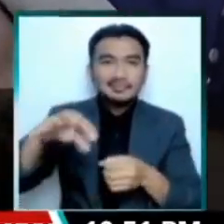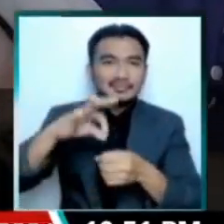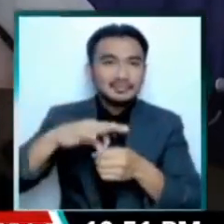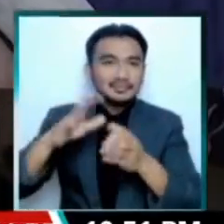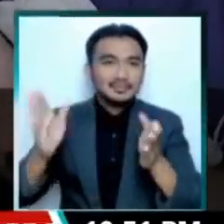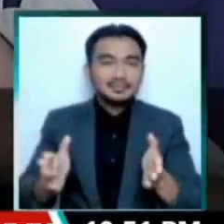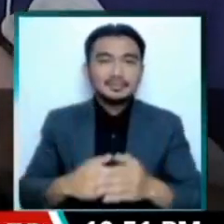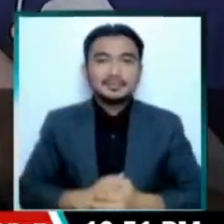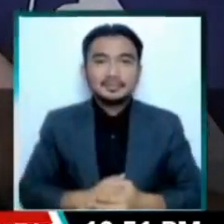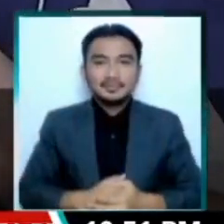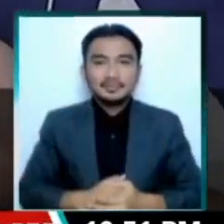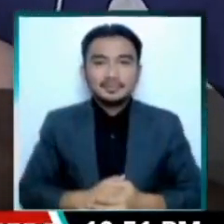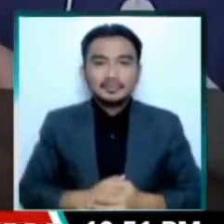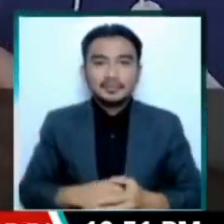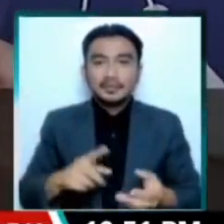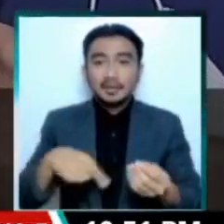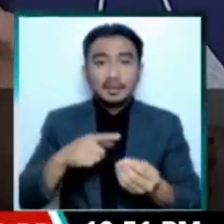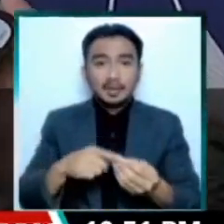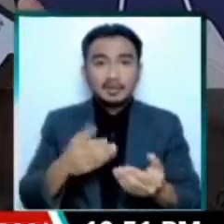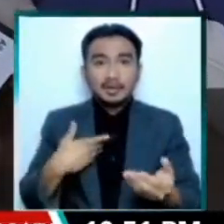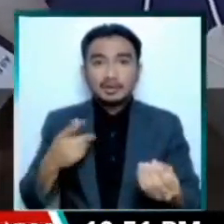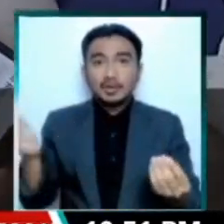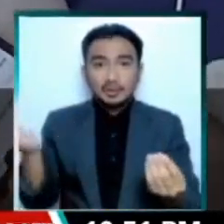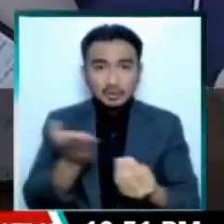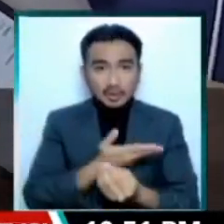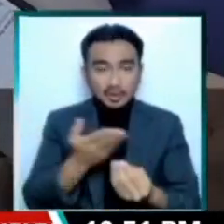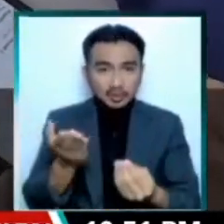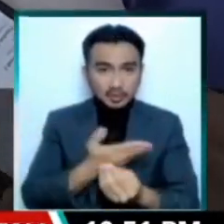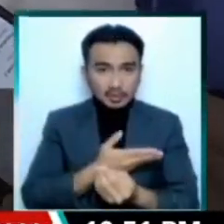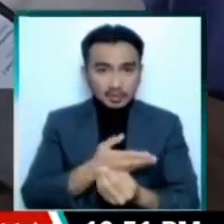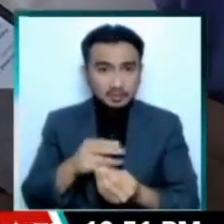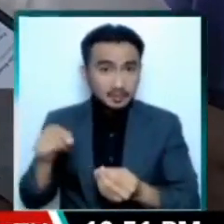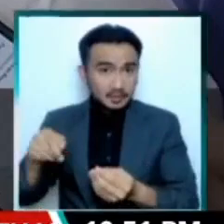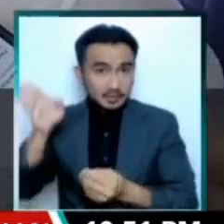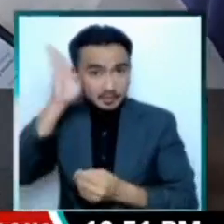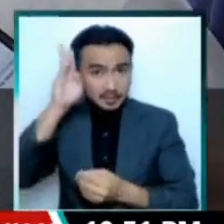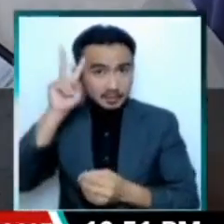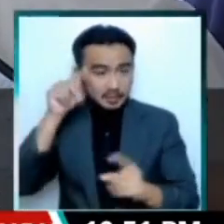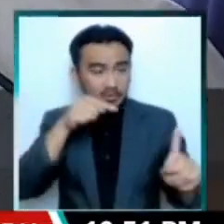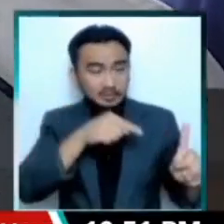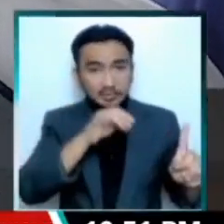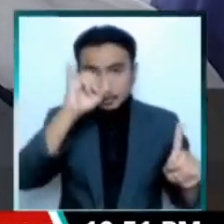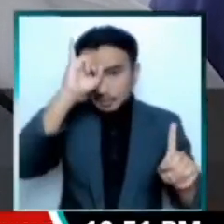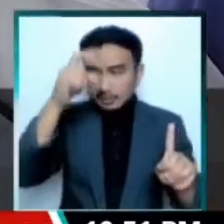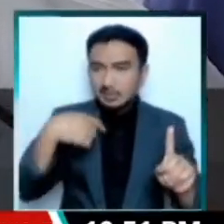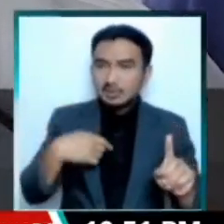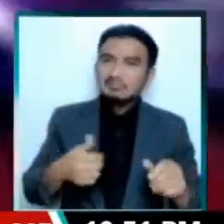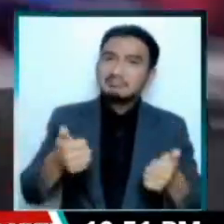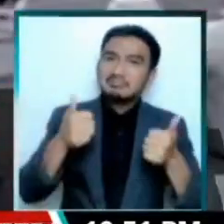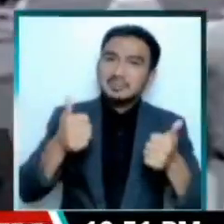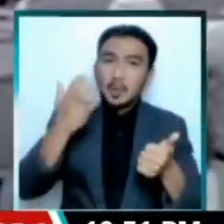case laban kay Bongbong Marcos, sinabi ni Moreno na mabuti raw na nabawasan ang sakit sa ulo ni Marcos.